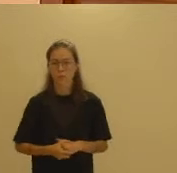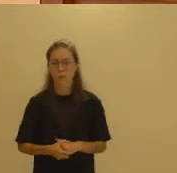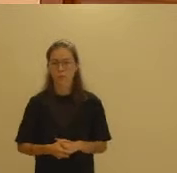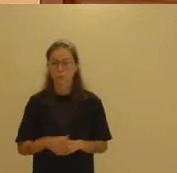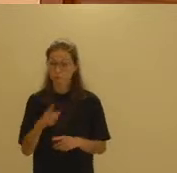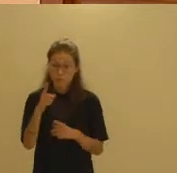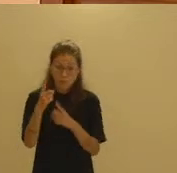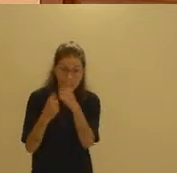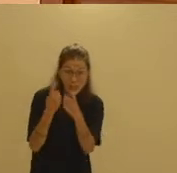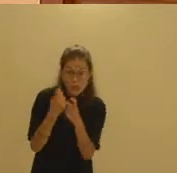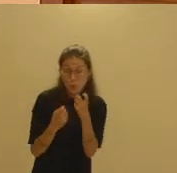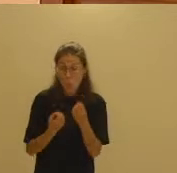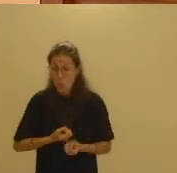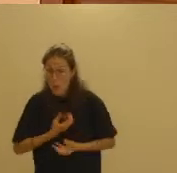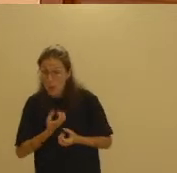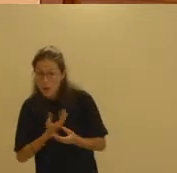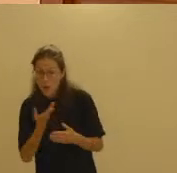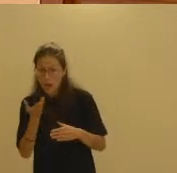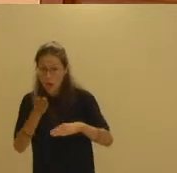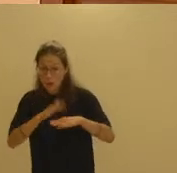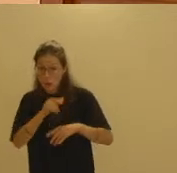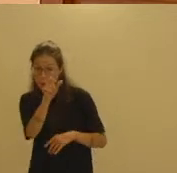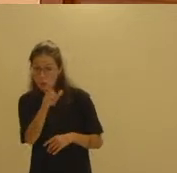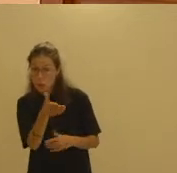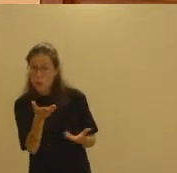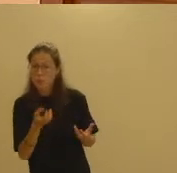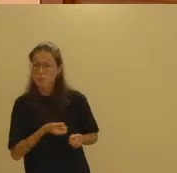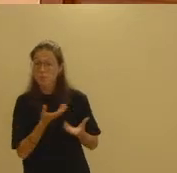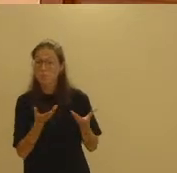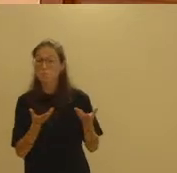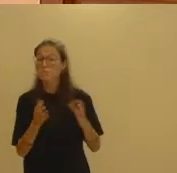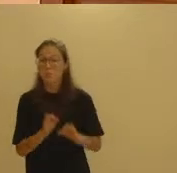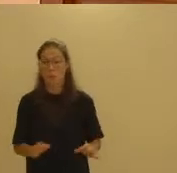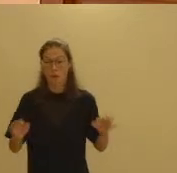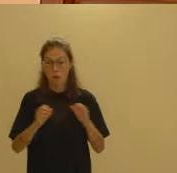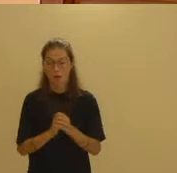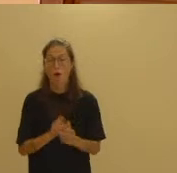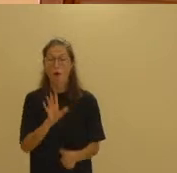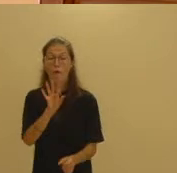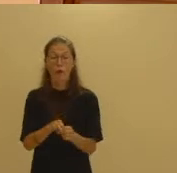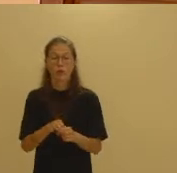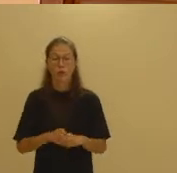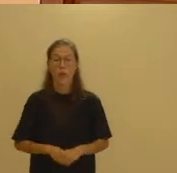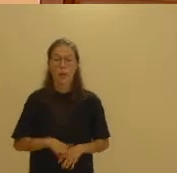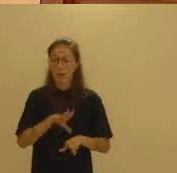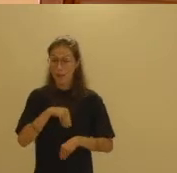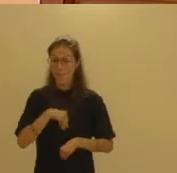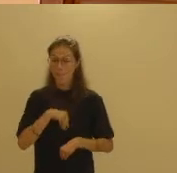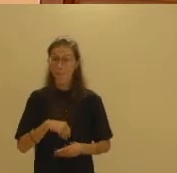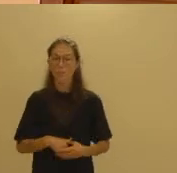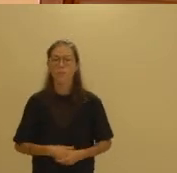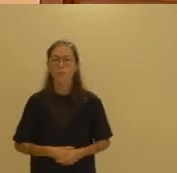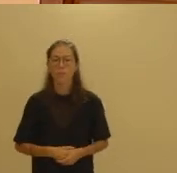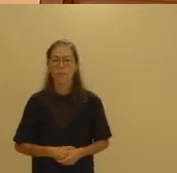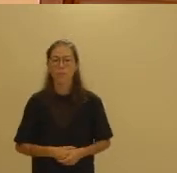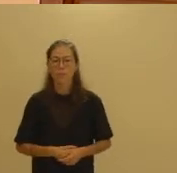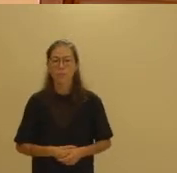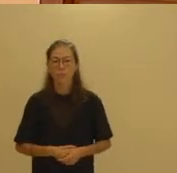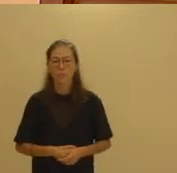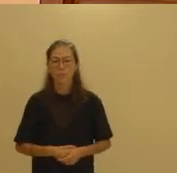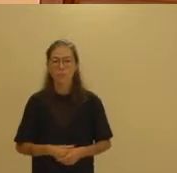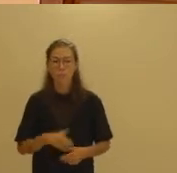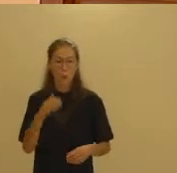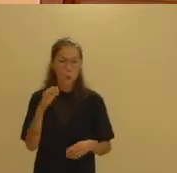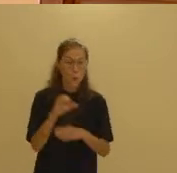Des questions, des commentaires sur cette délibération ? Je n'en vois pas. On passe au vote. Qu'il accepte, qui